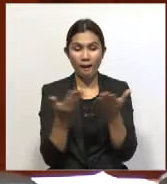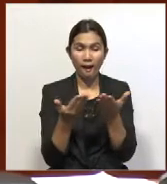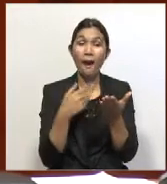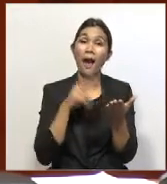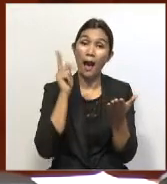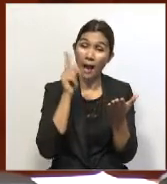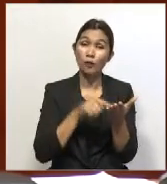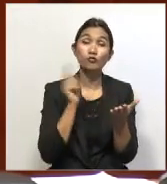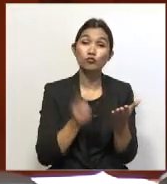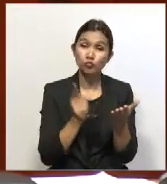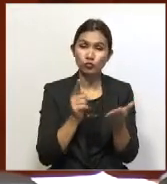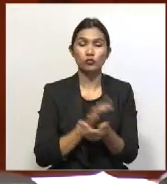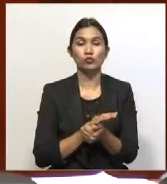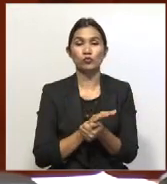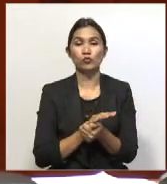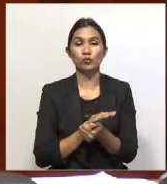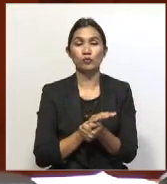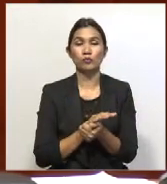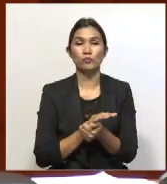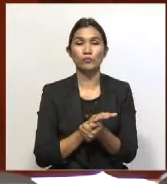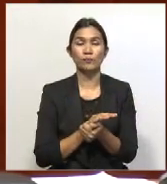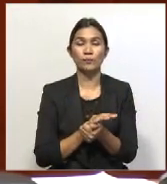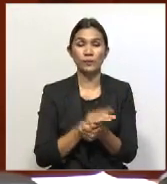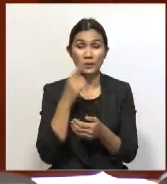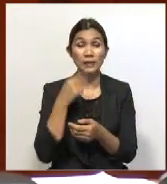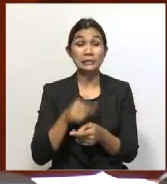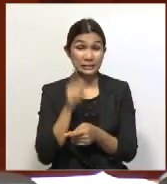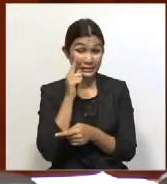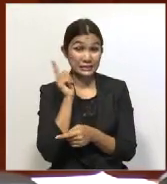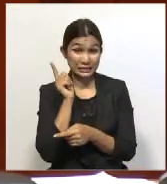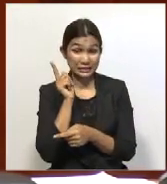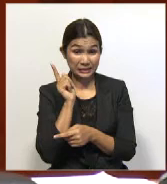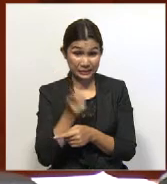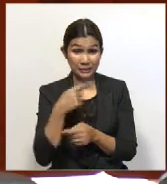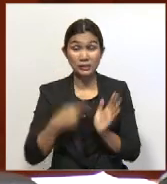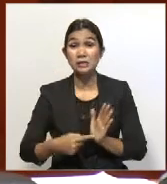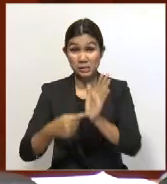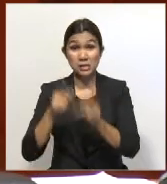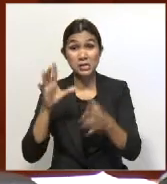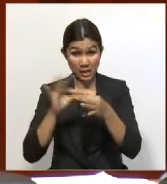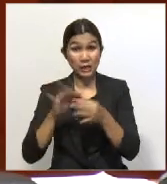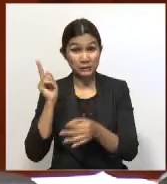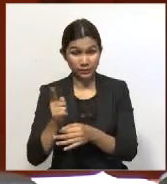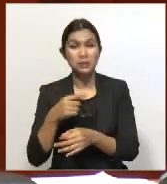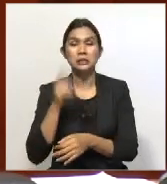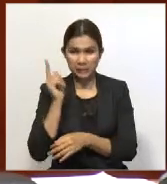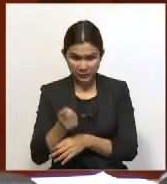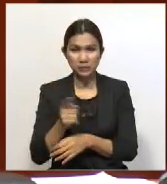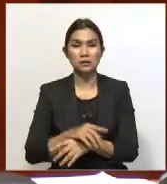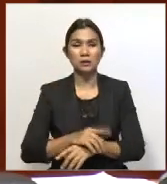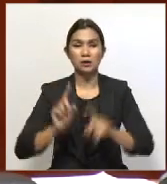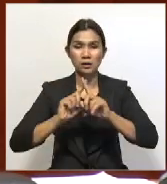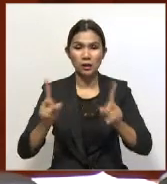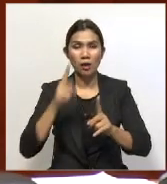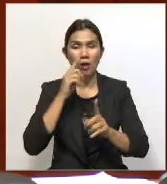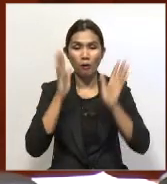ติซึ่งถามว่าเป็นความจริงไหมในเรื่องที่เรานำเสนอเป็นความจริงแต่ไม่สามารถที่จะดึง